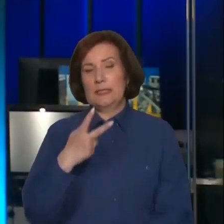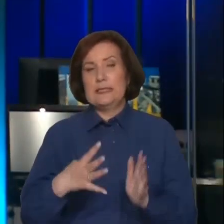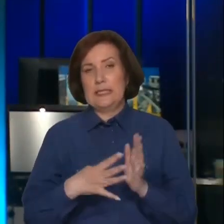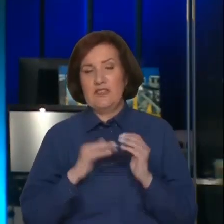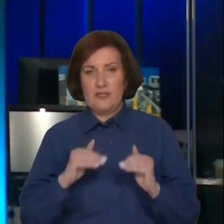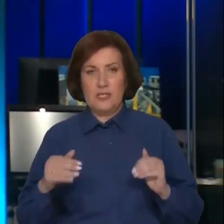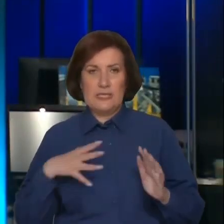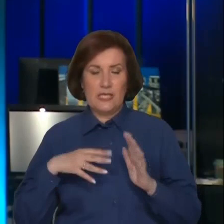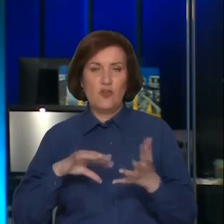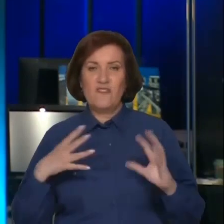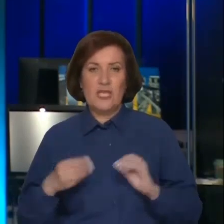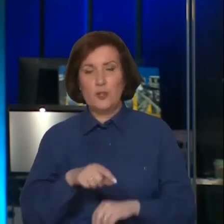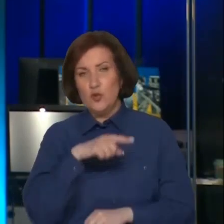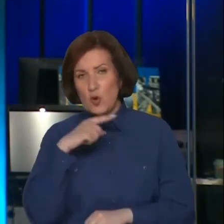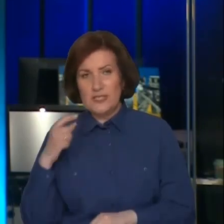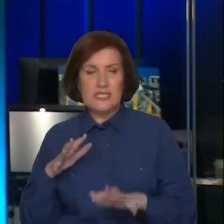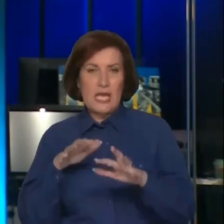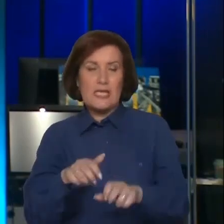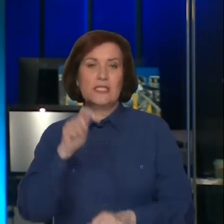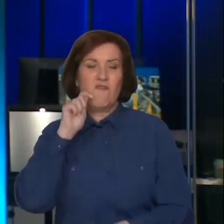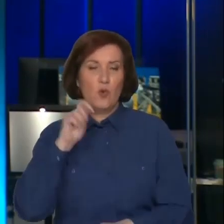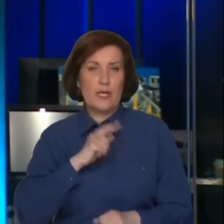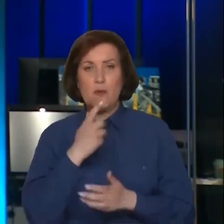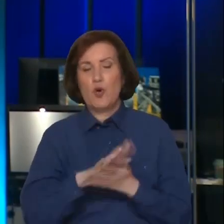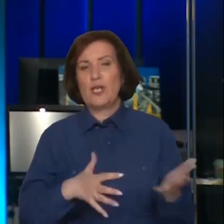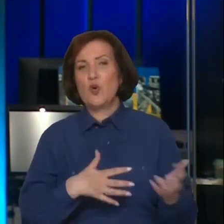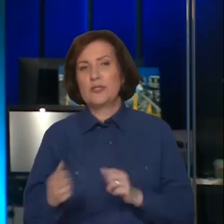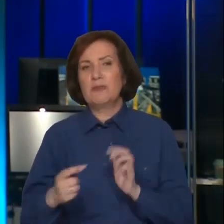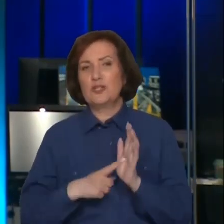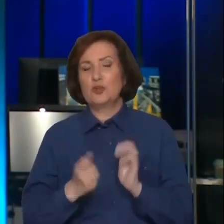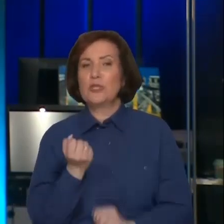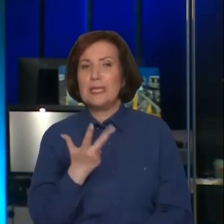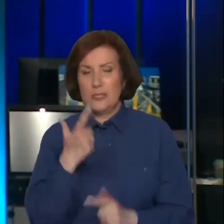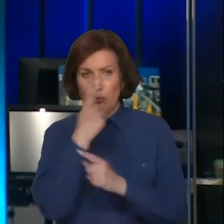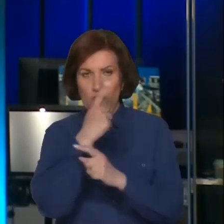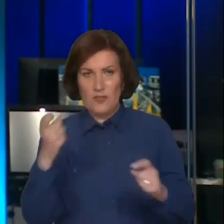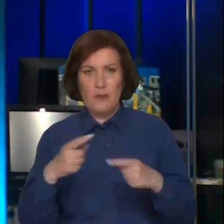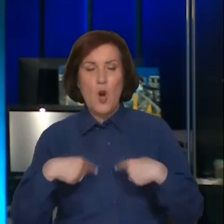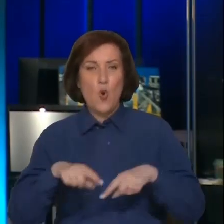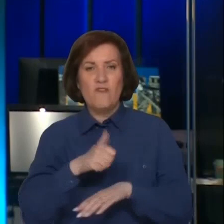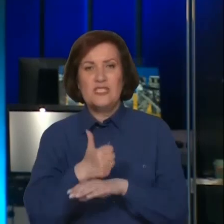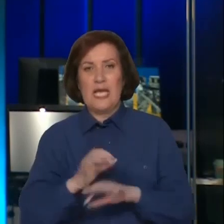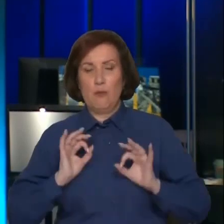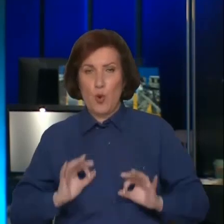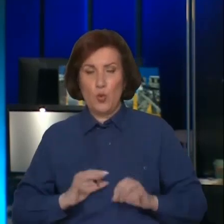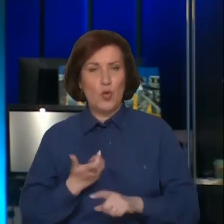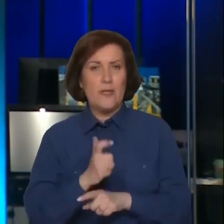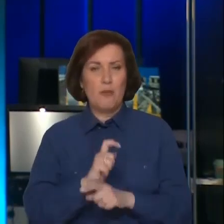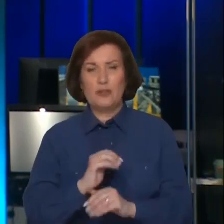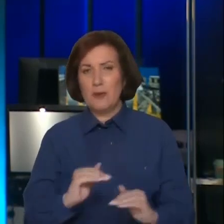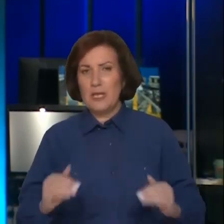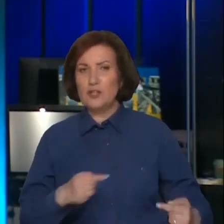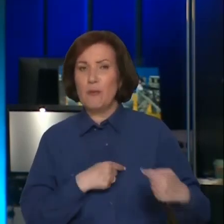339 дітей загинули внаслідок російської агресії в Україні. Поранення отримали 613, повідомляє Офіс Генпрокурора. Найбільша